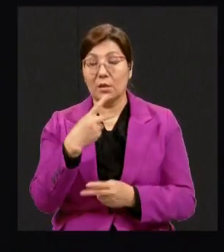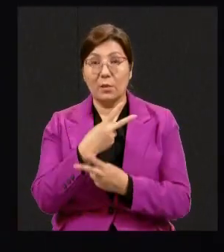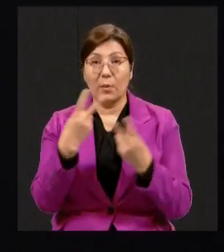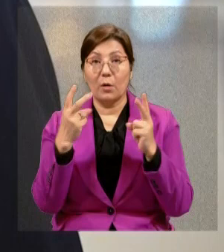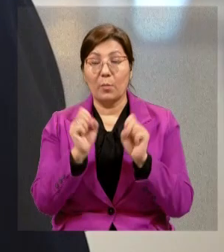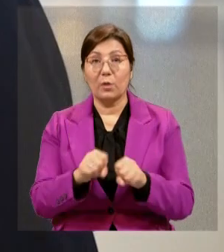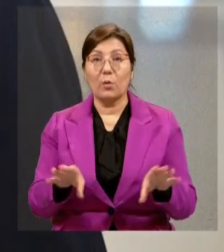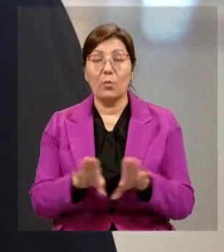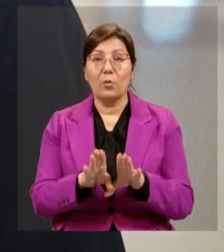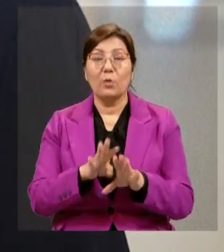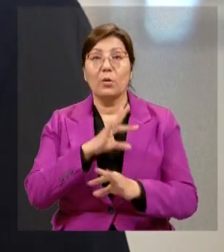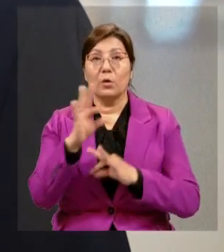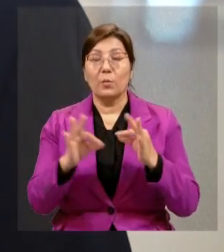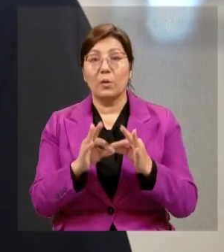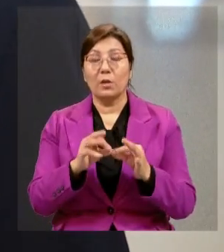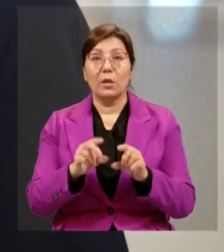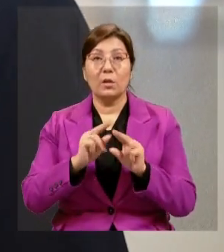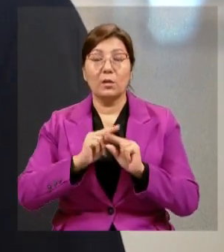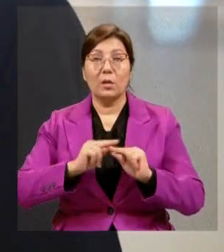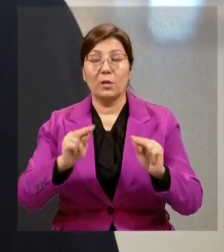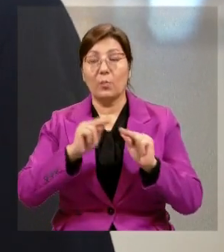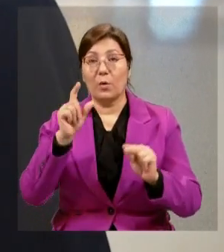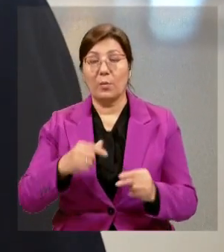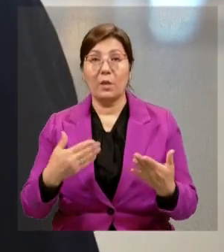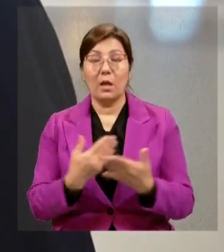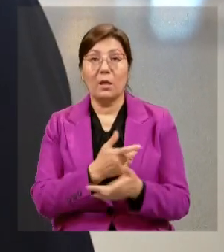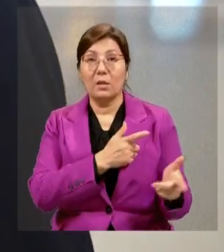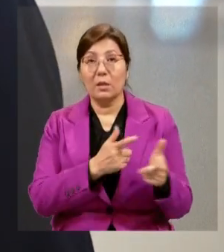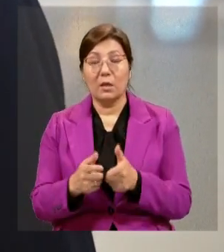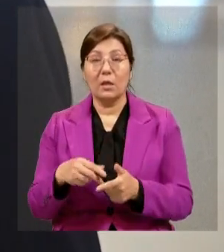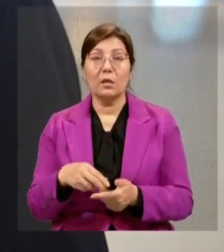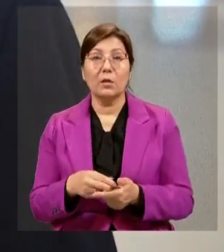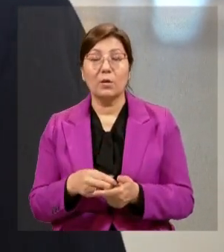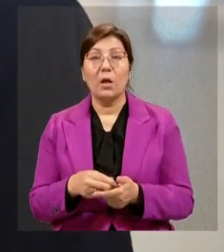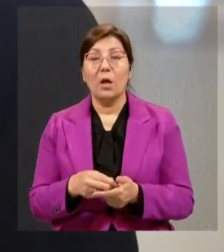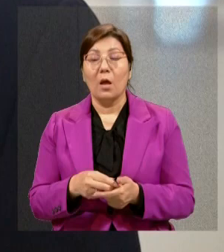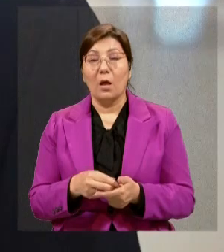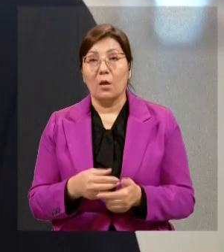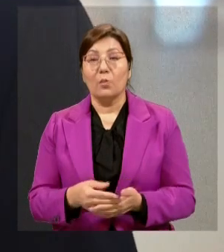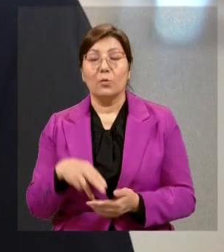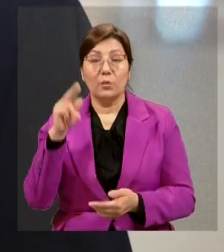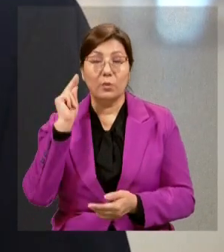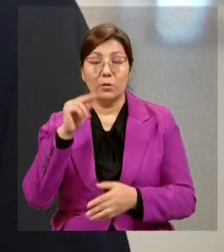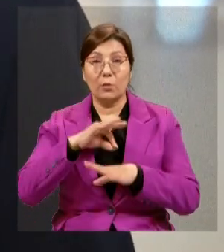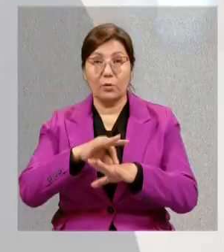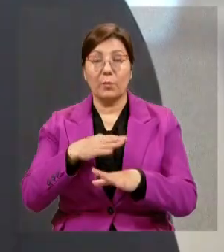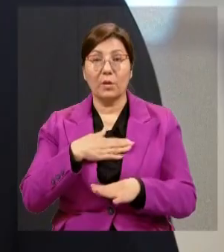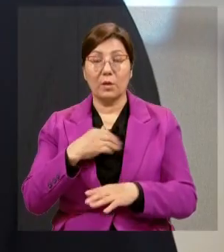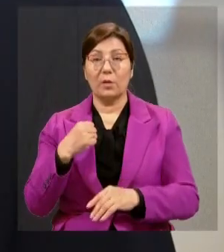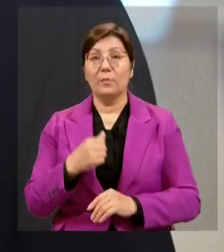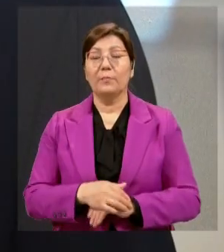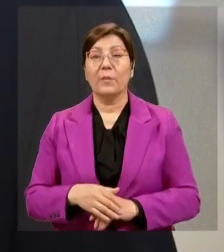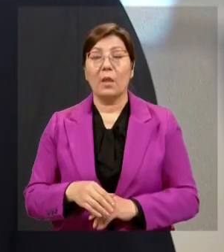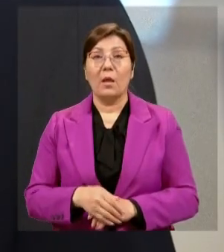жоба аясында біздерде мұғалімдеріміз қайта даярлау курстарынан өтті. Мектеп басшысы ретінде мен өзім өттім.